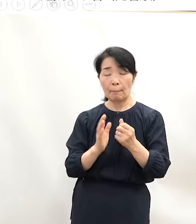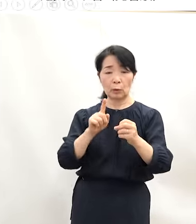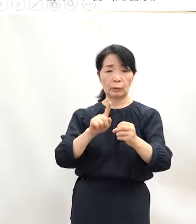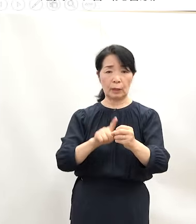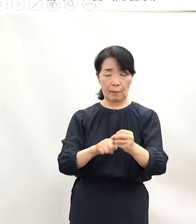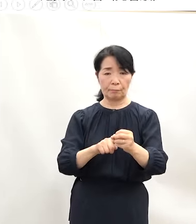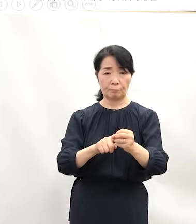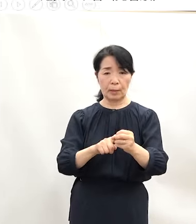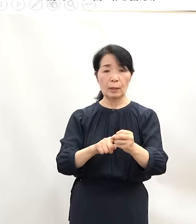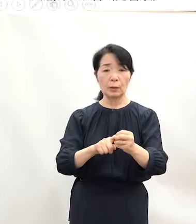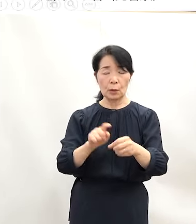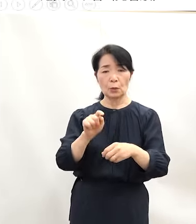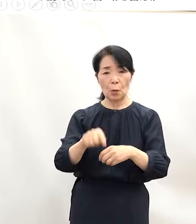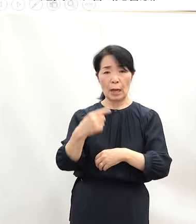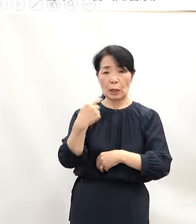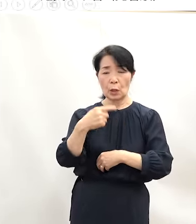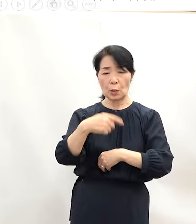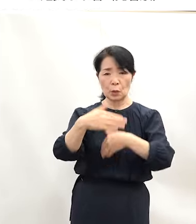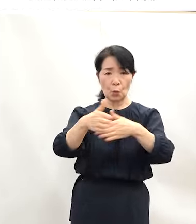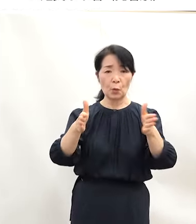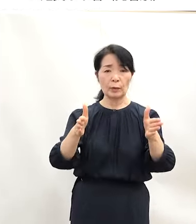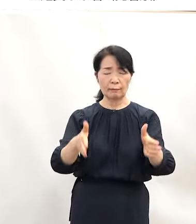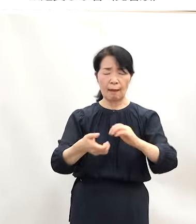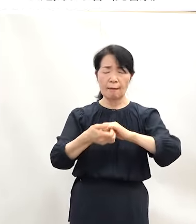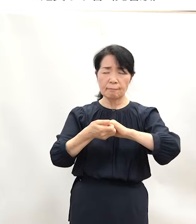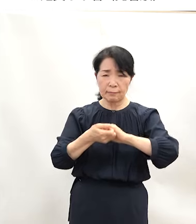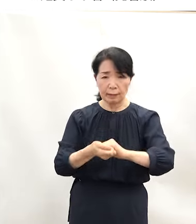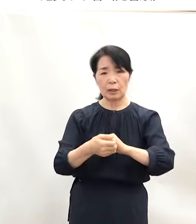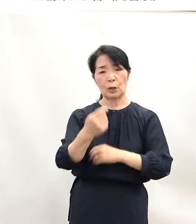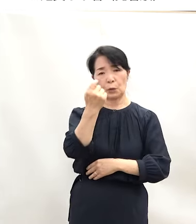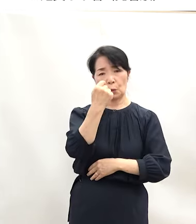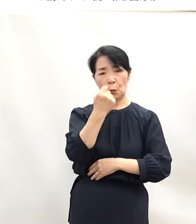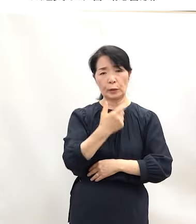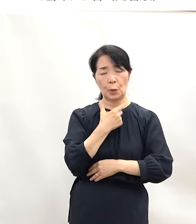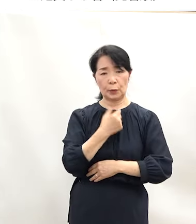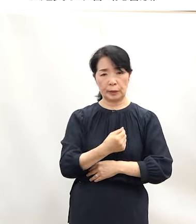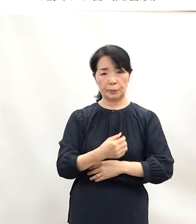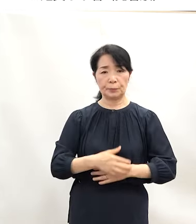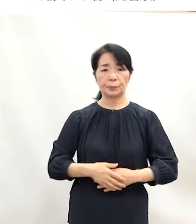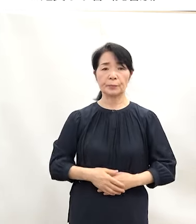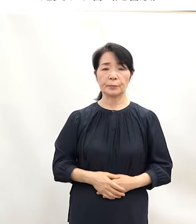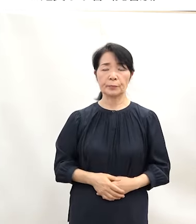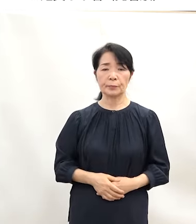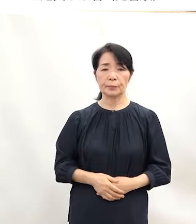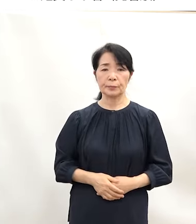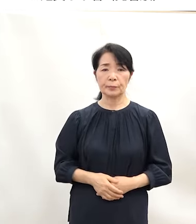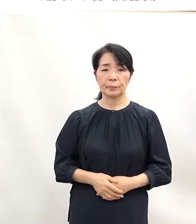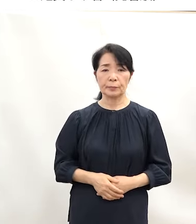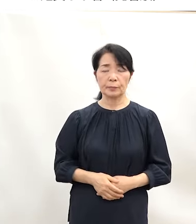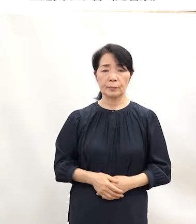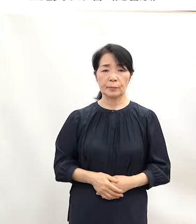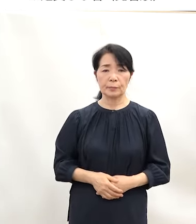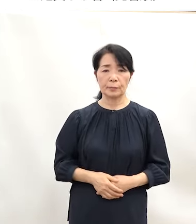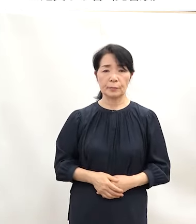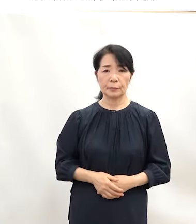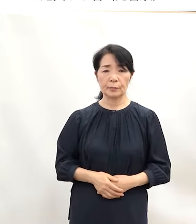教室を、受講いただければというふうに思っております。でなおです